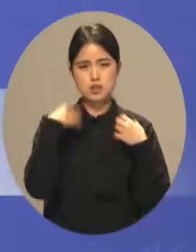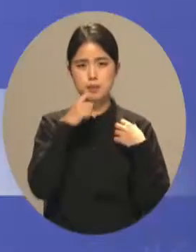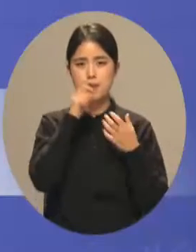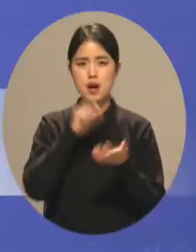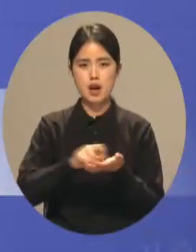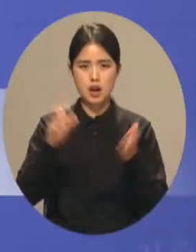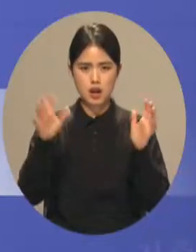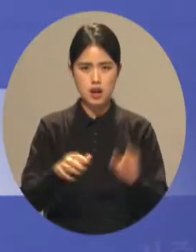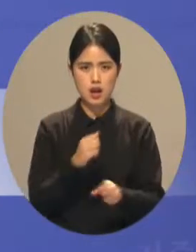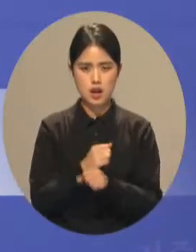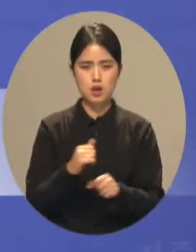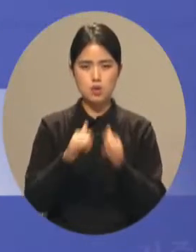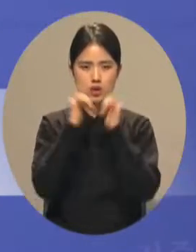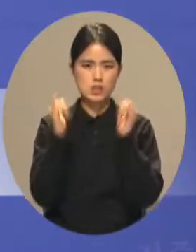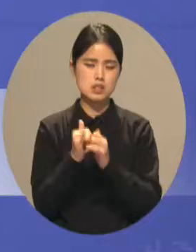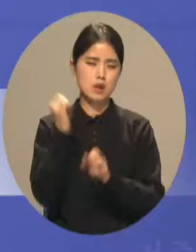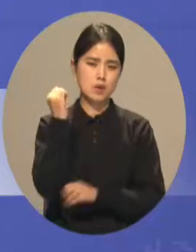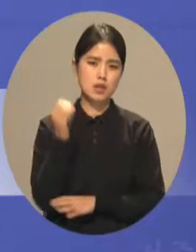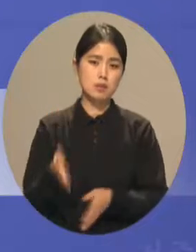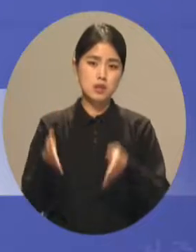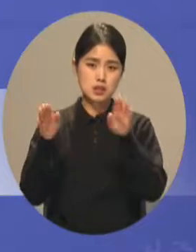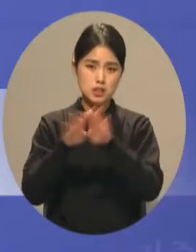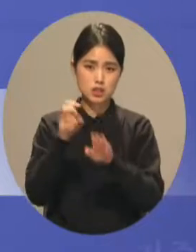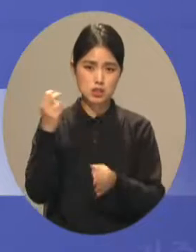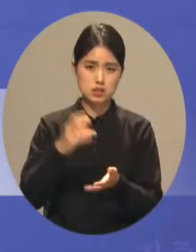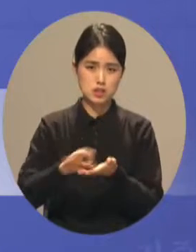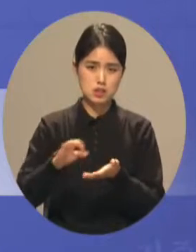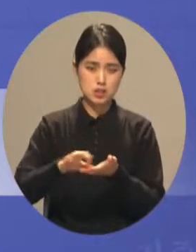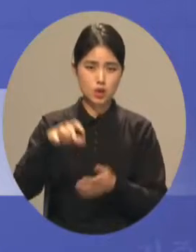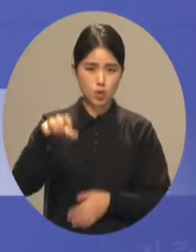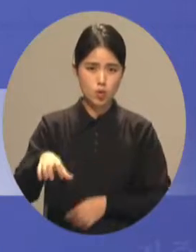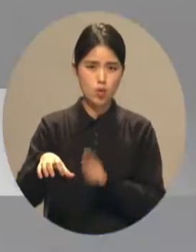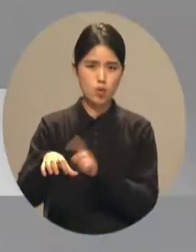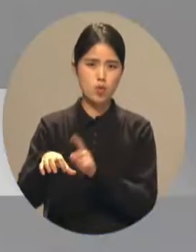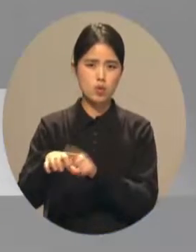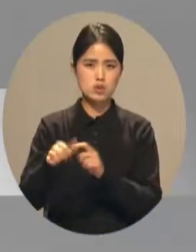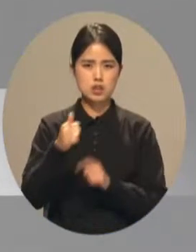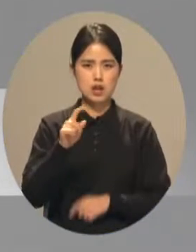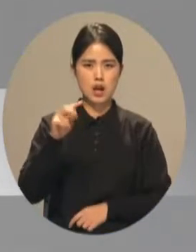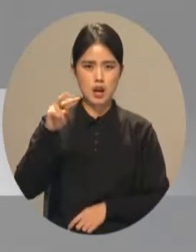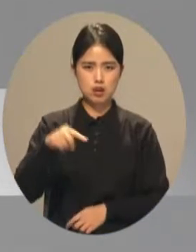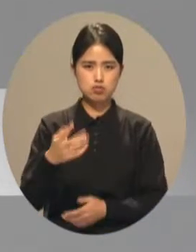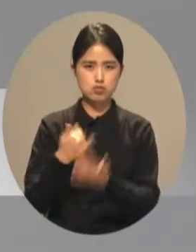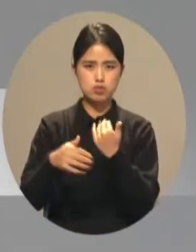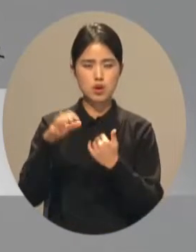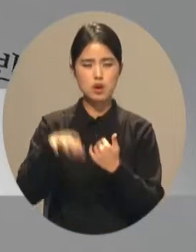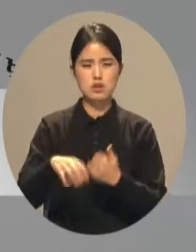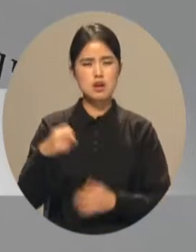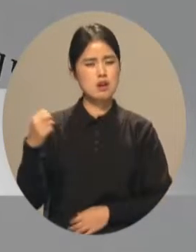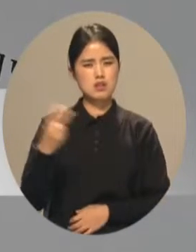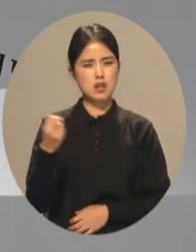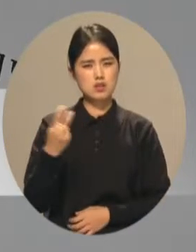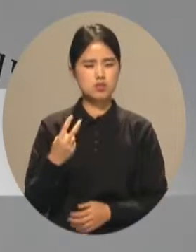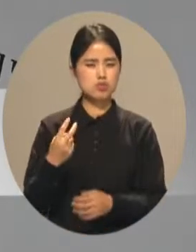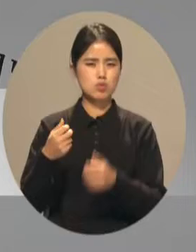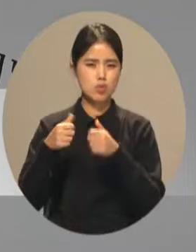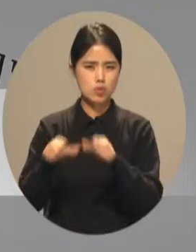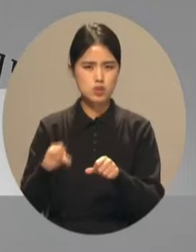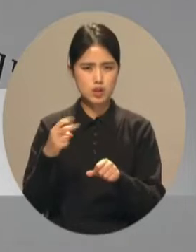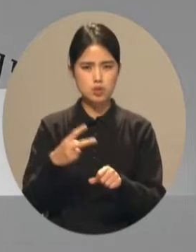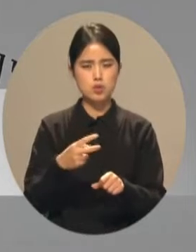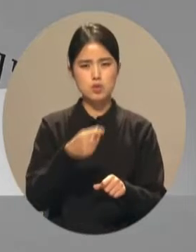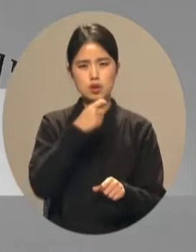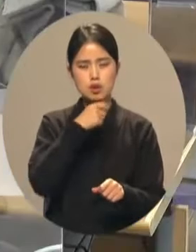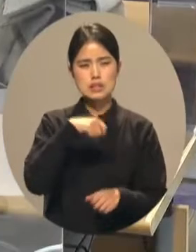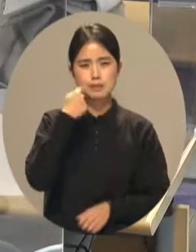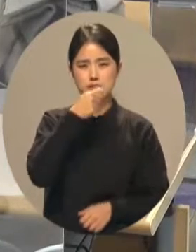사회 기반시설인 전조종합 리사이클링 타운이 하수 슬러지기 소각시설을 잦은 고장과 음식물 폐기